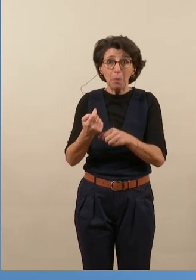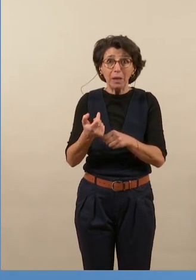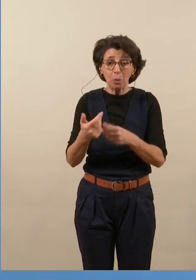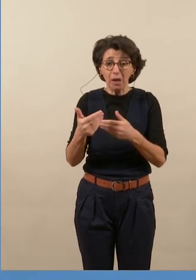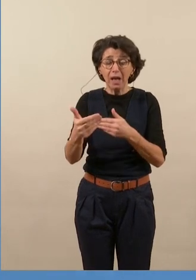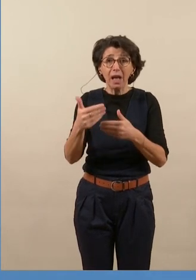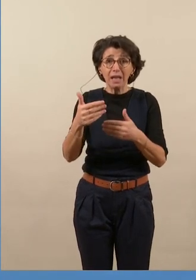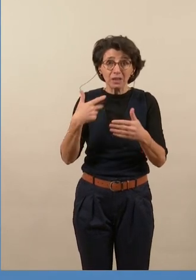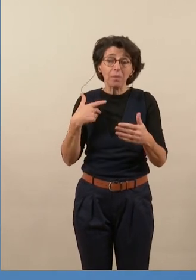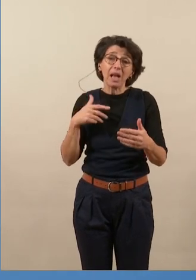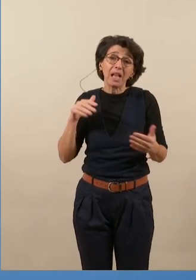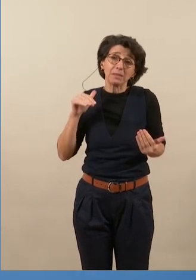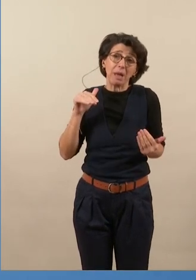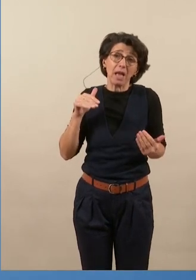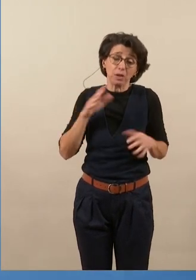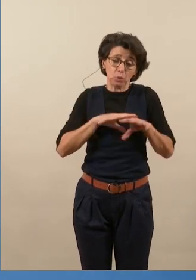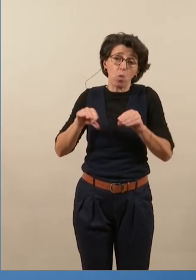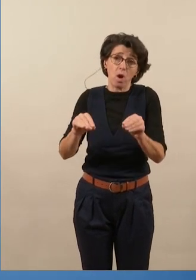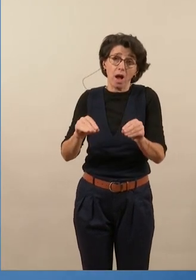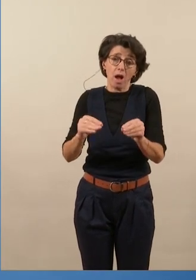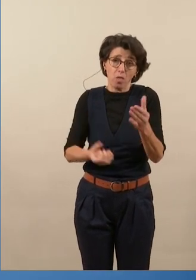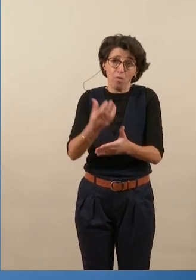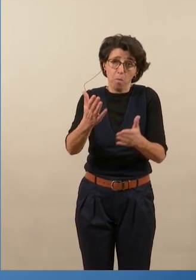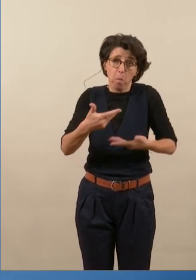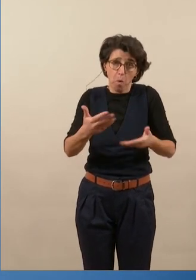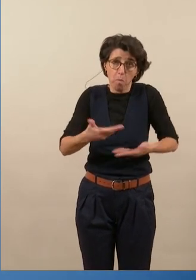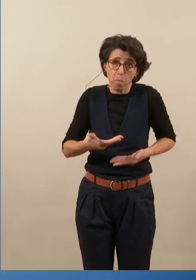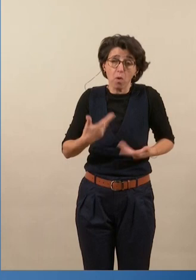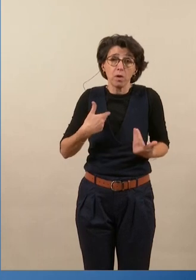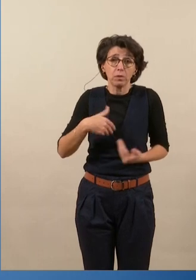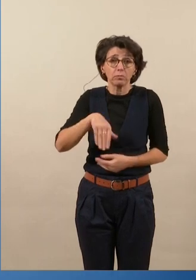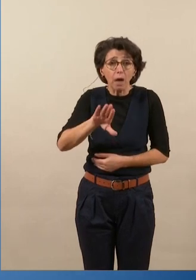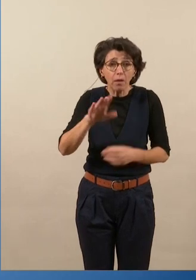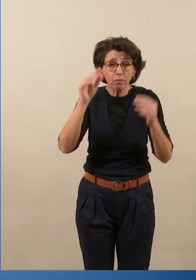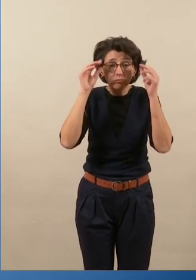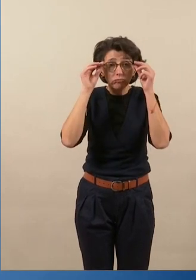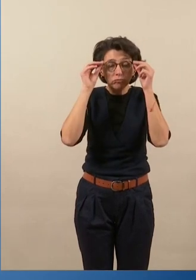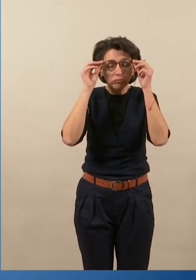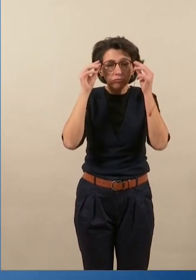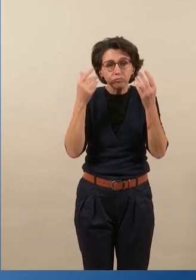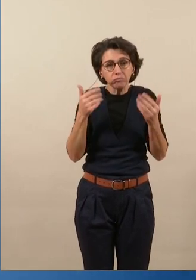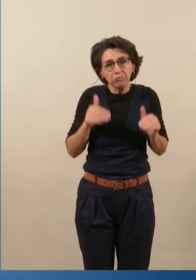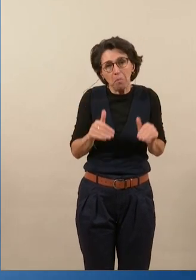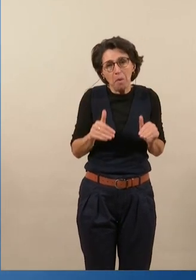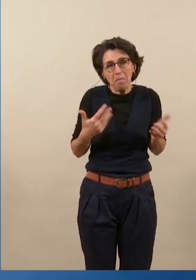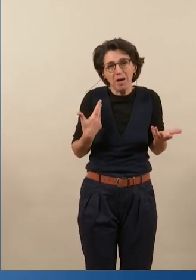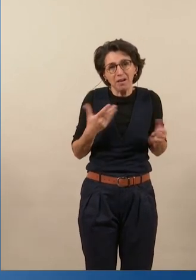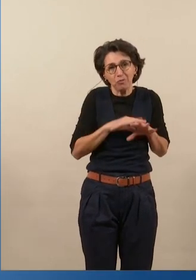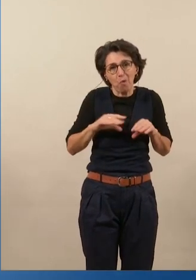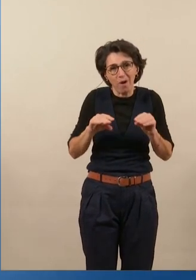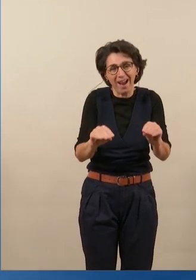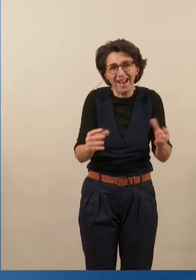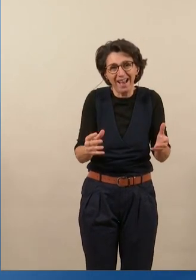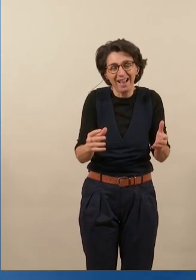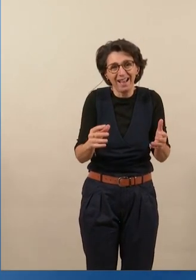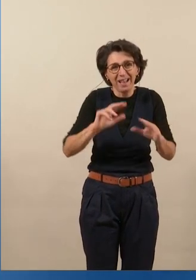làà j'ose espérer mais euh quand même il faut être très concret un développement durable